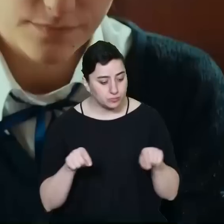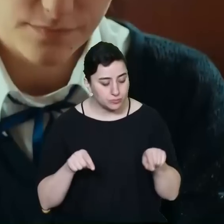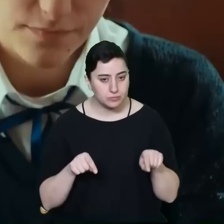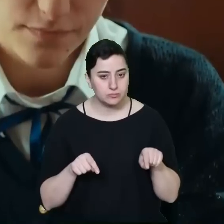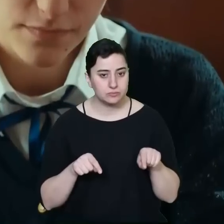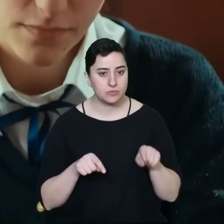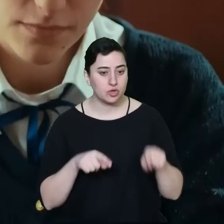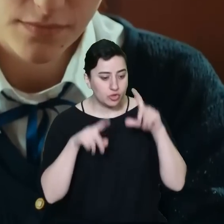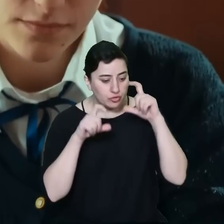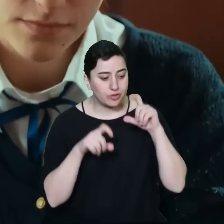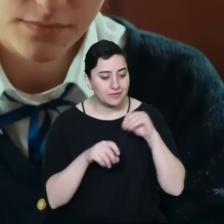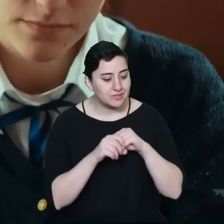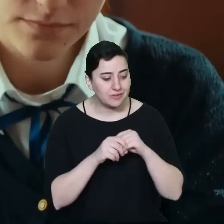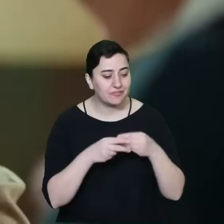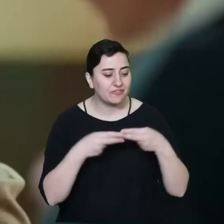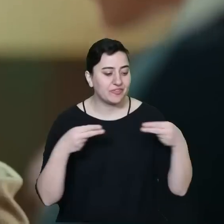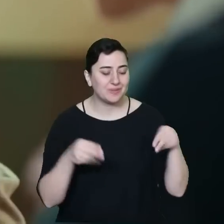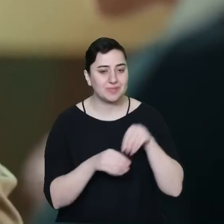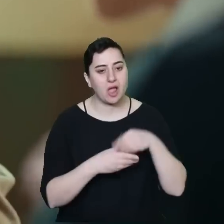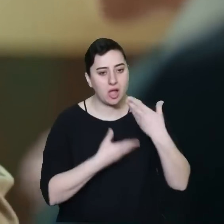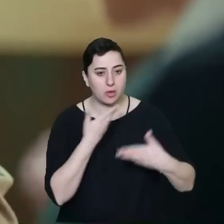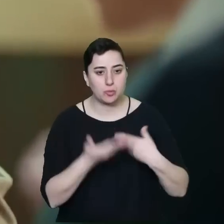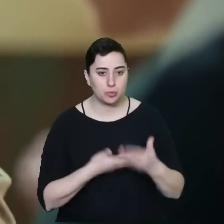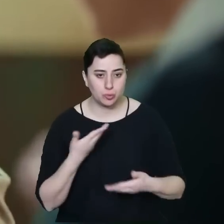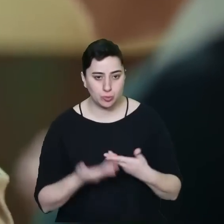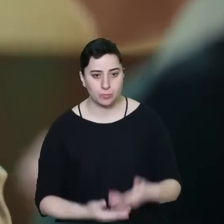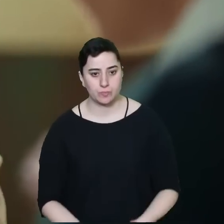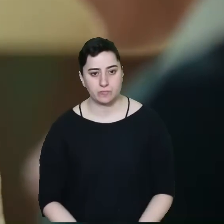Buradakinde de fotoğrafları hikayelerek anlatmış.